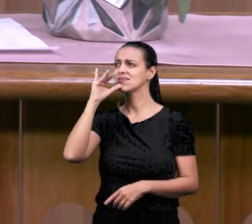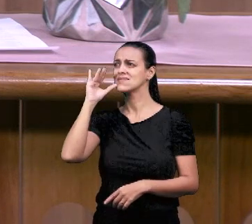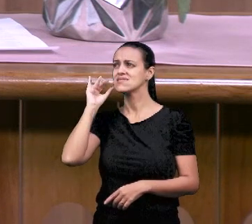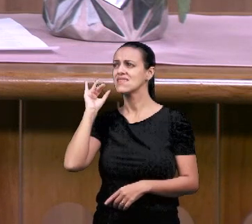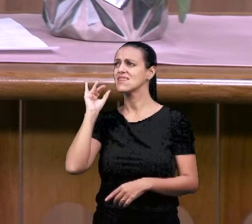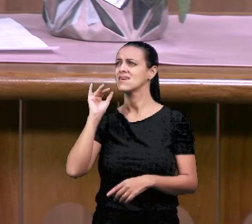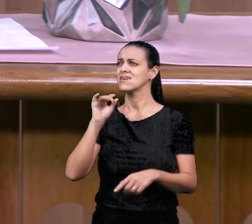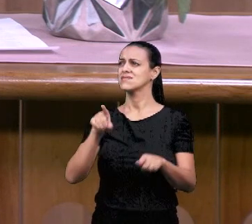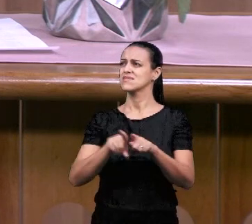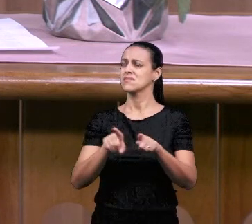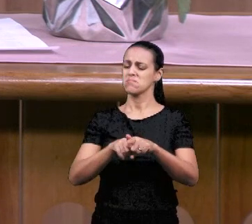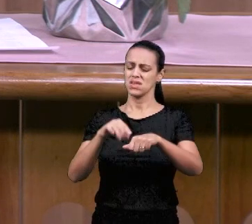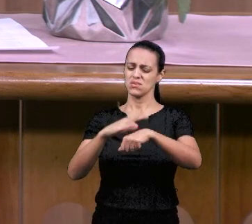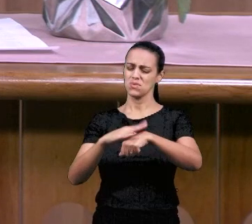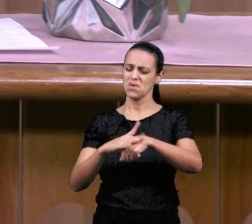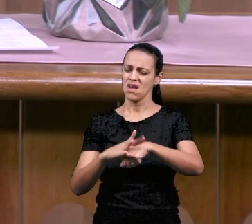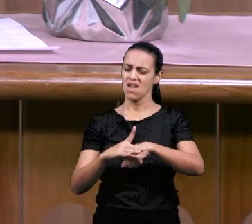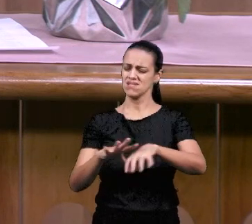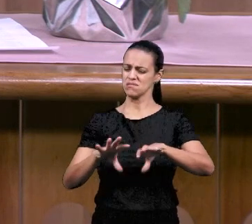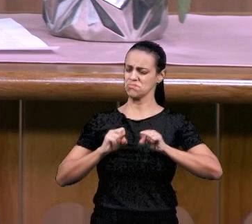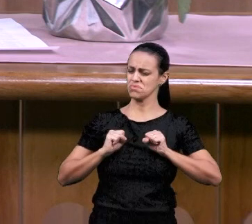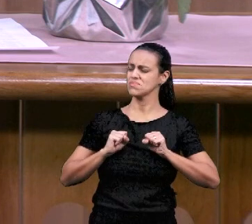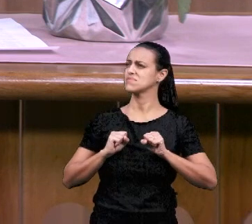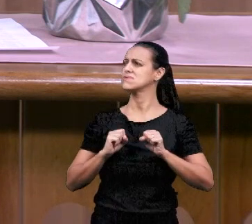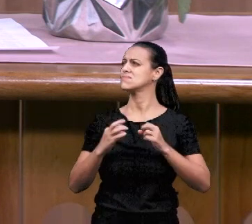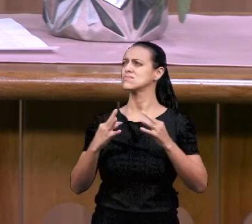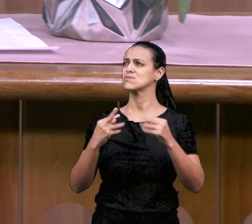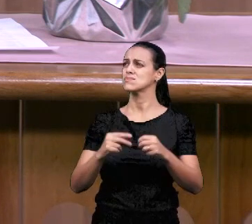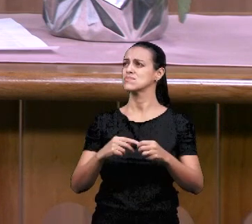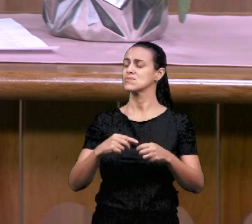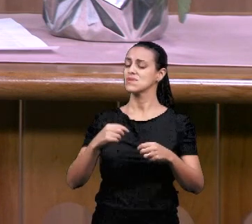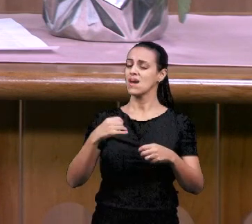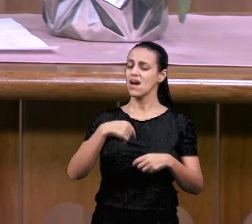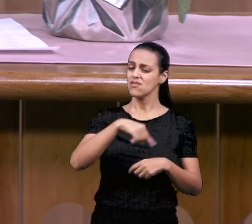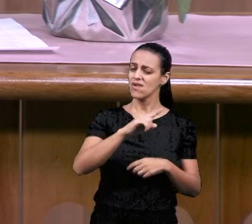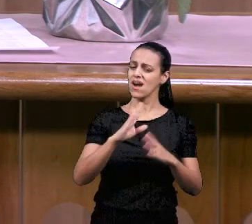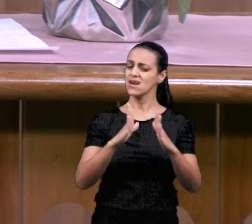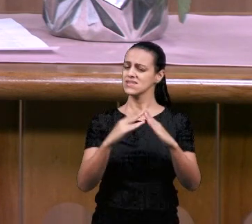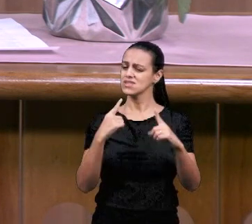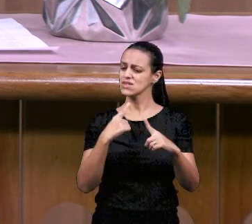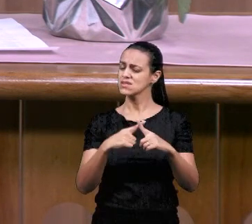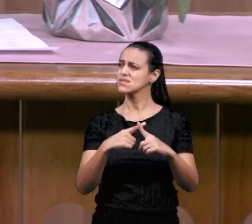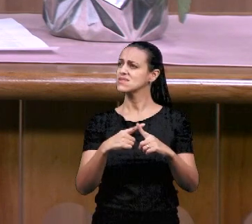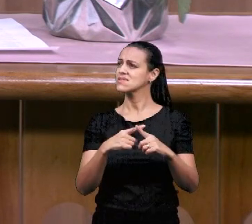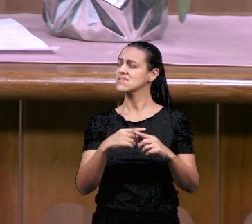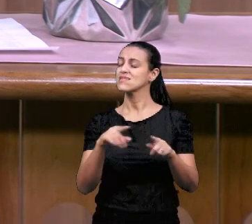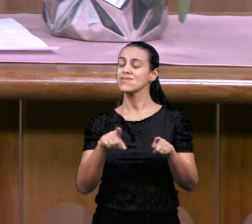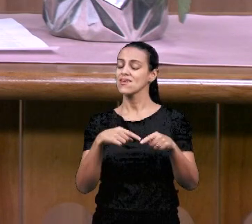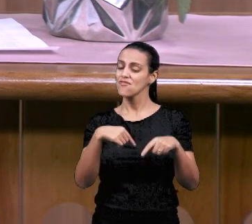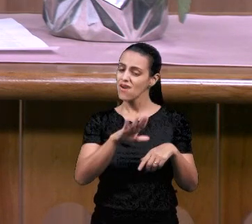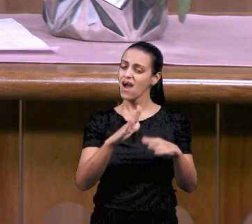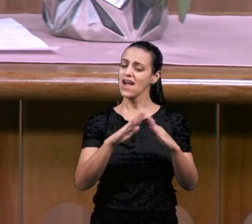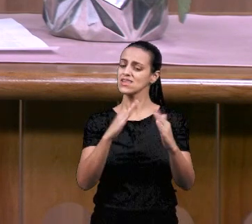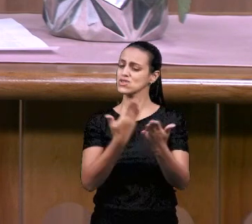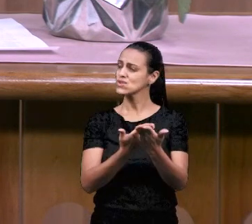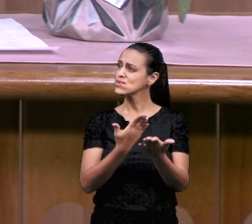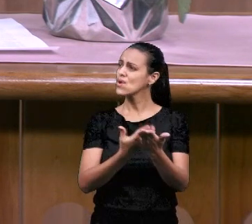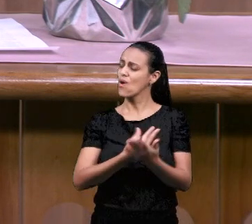toute contamination, toute maladie, celles qui seront déjà leurs écoles